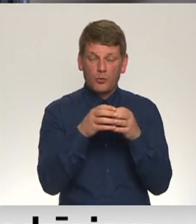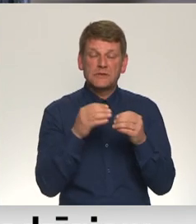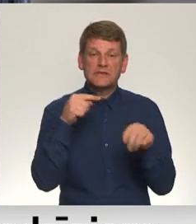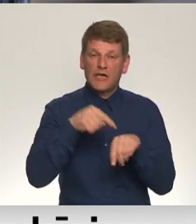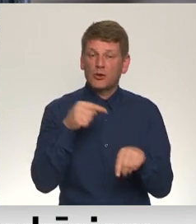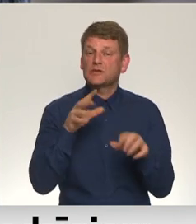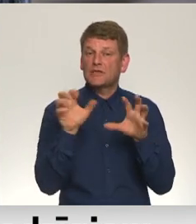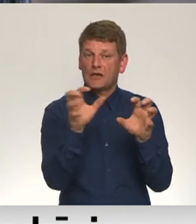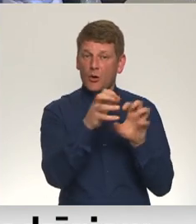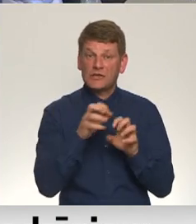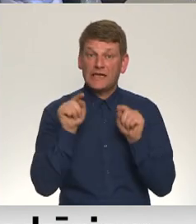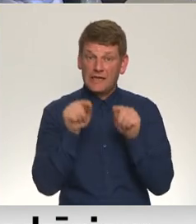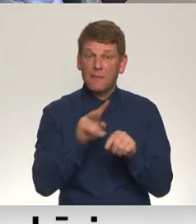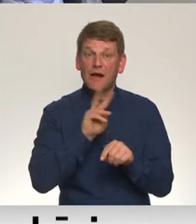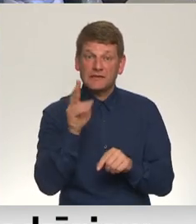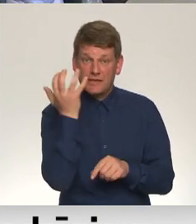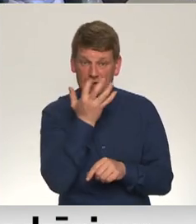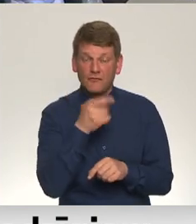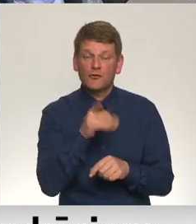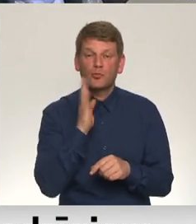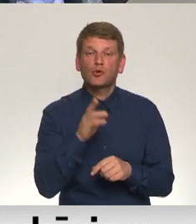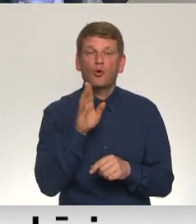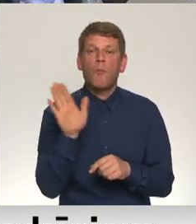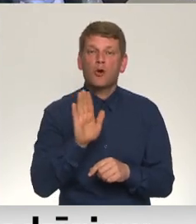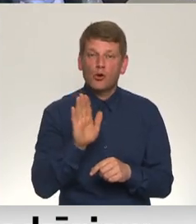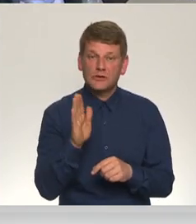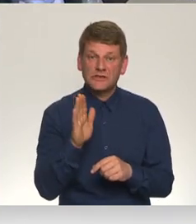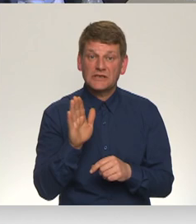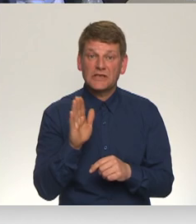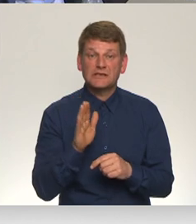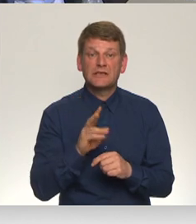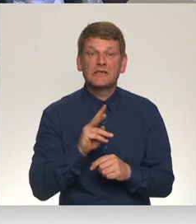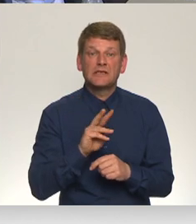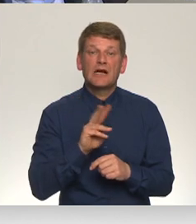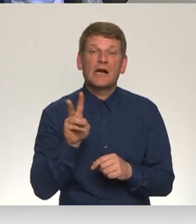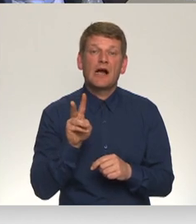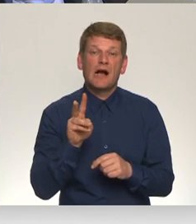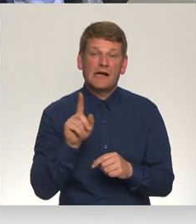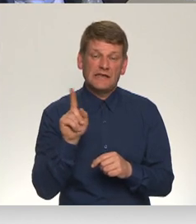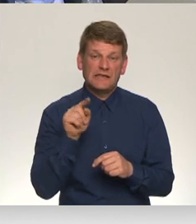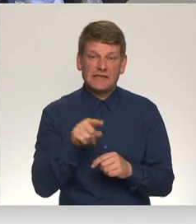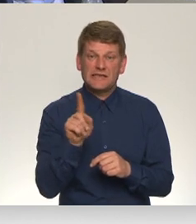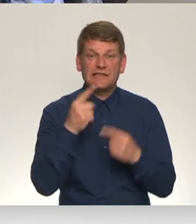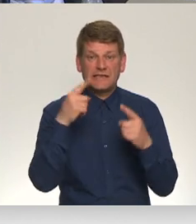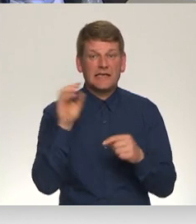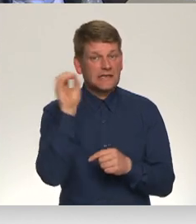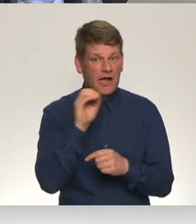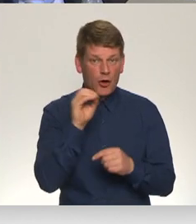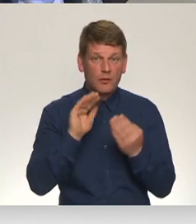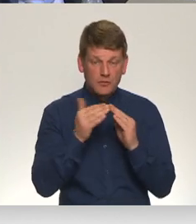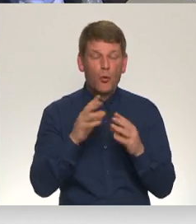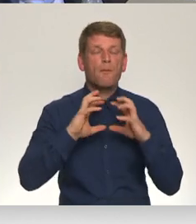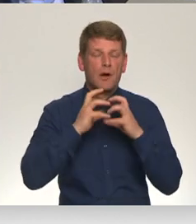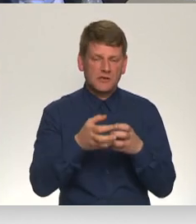tiem, kuri neredz. Viņš būs no bronzas, kā tas ir arī citās Eiropas pilsētās un pasaulē vispār